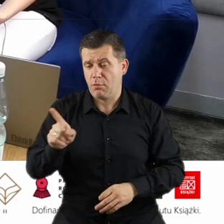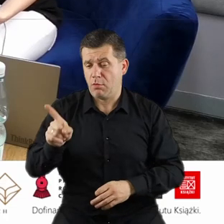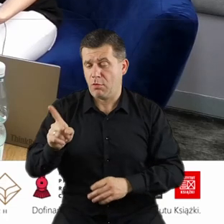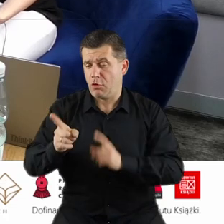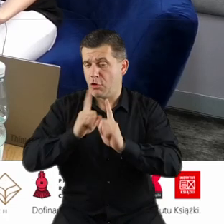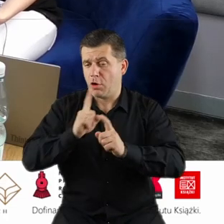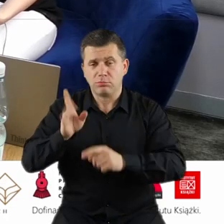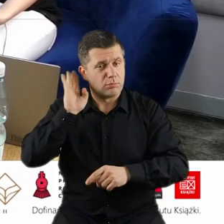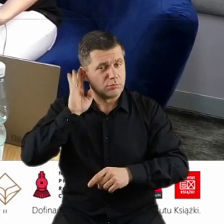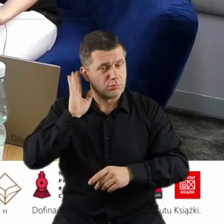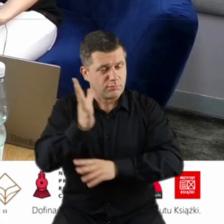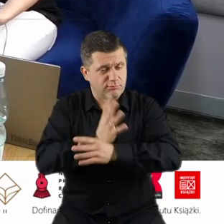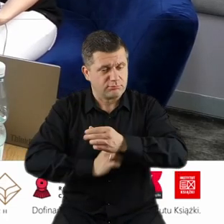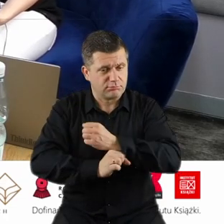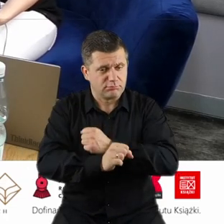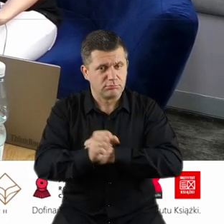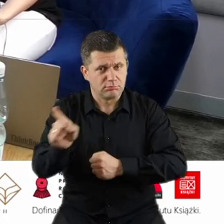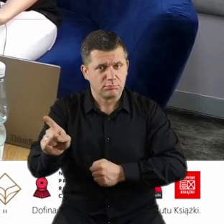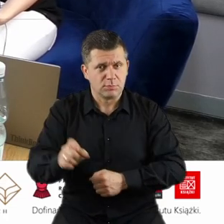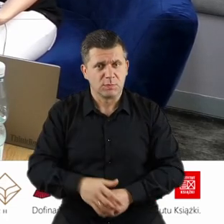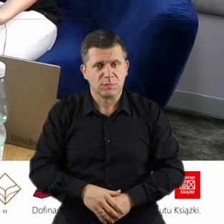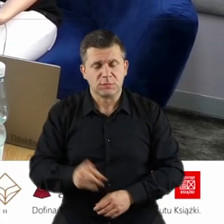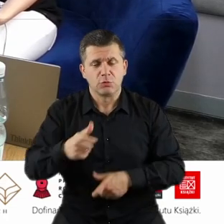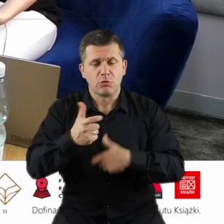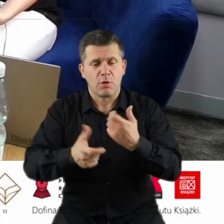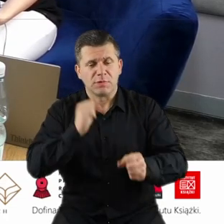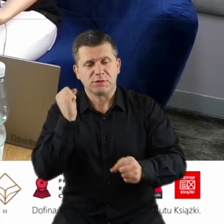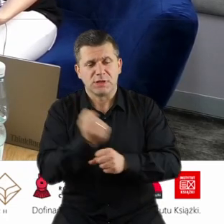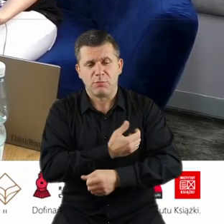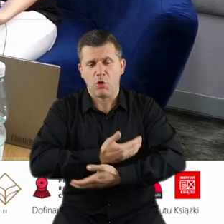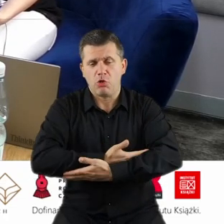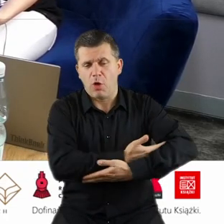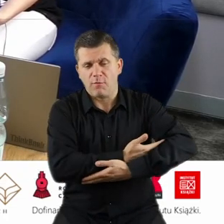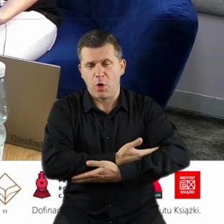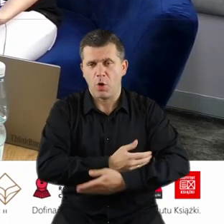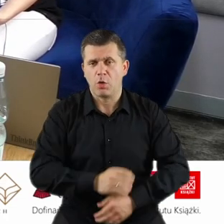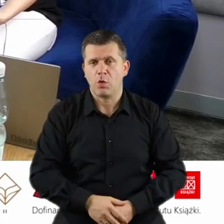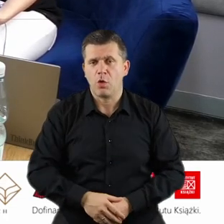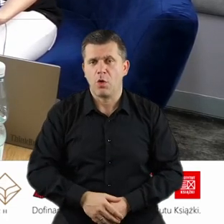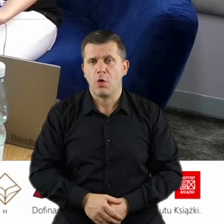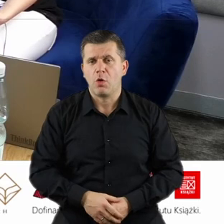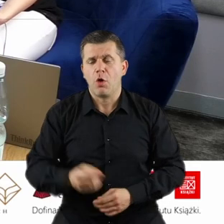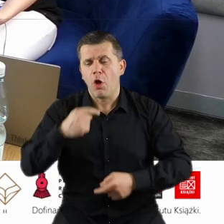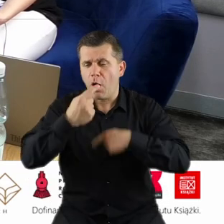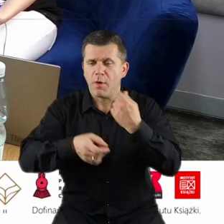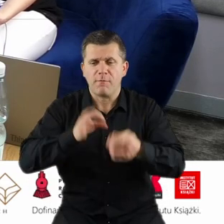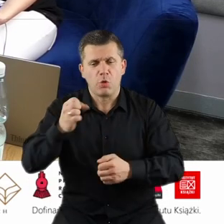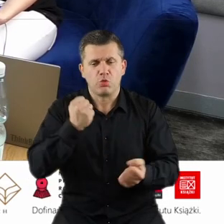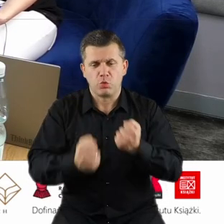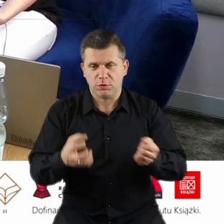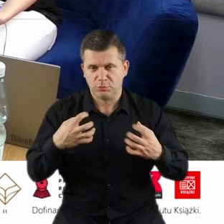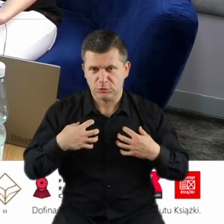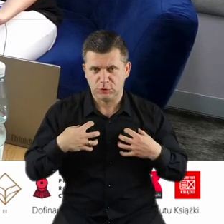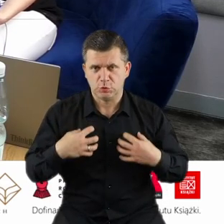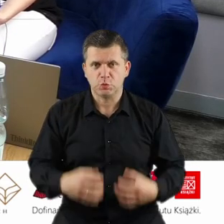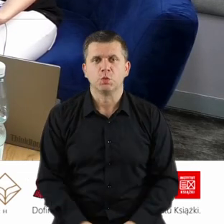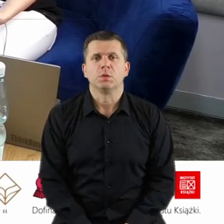to moja rozmówczyni, która odsiaduje tą karę pozbawienia wolności za zabójstwa noworodków, opowiada mi o swoim trudnym